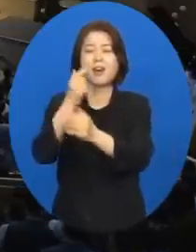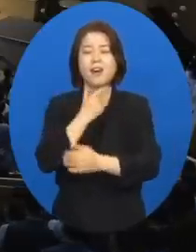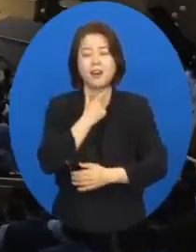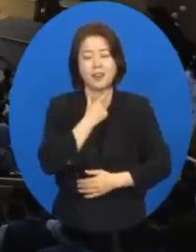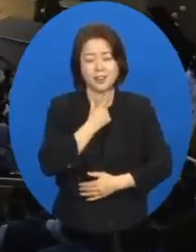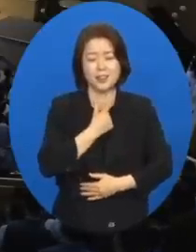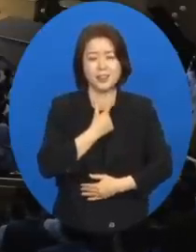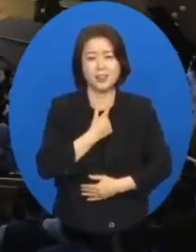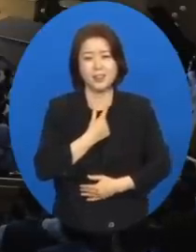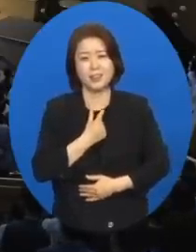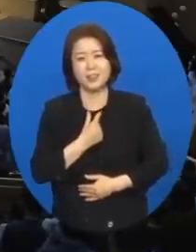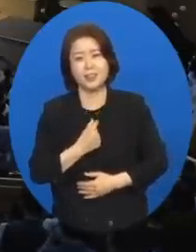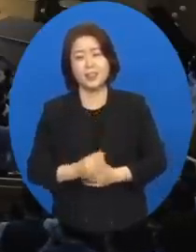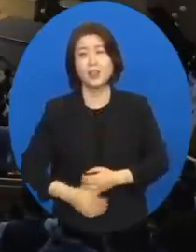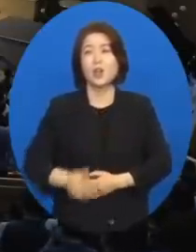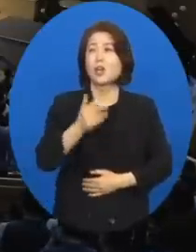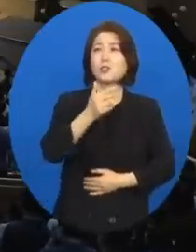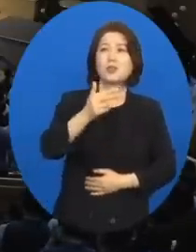따라가리.